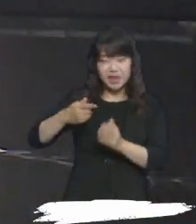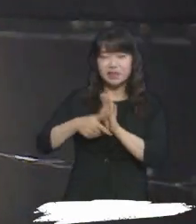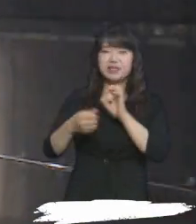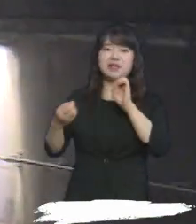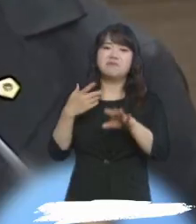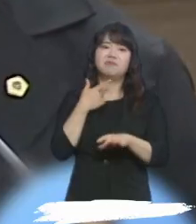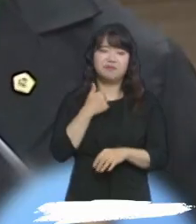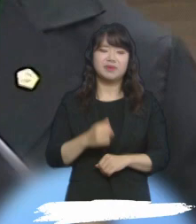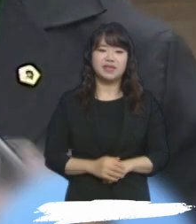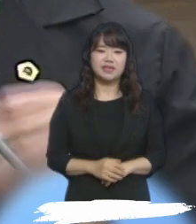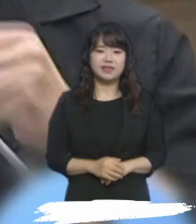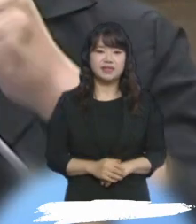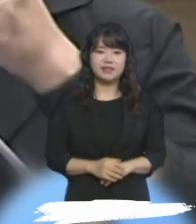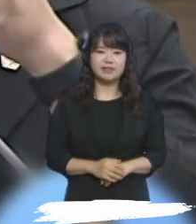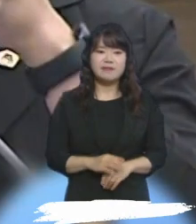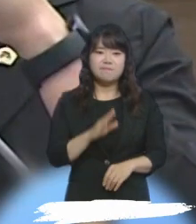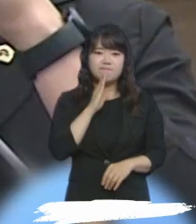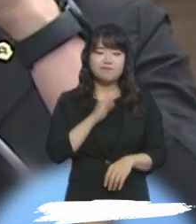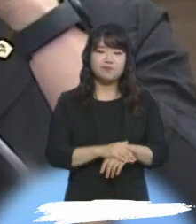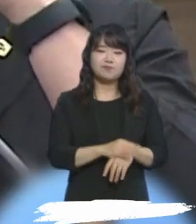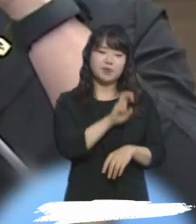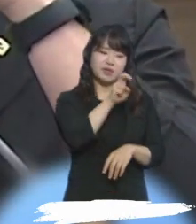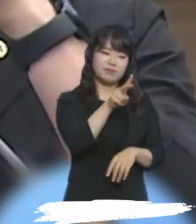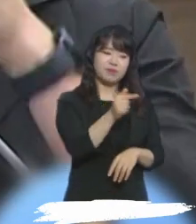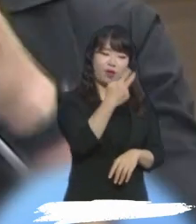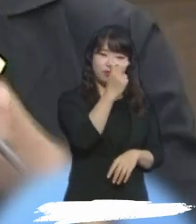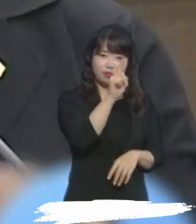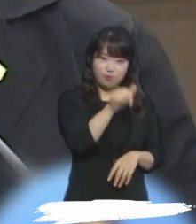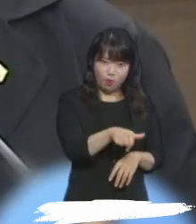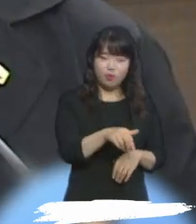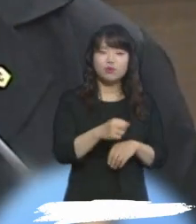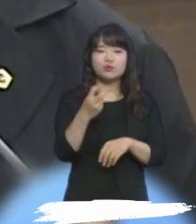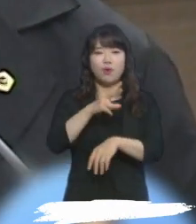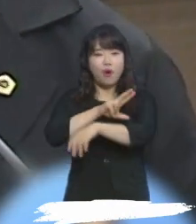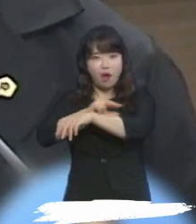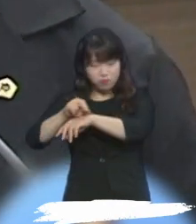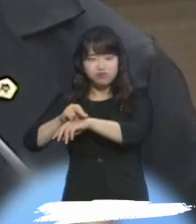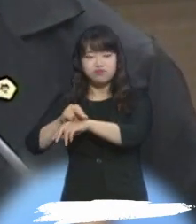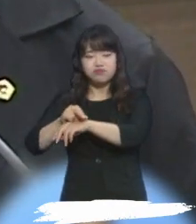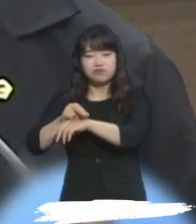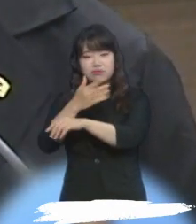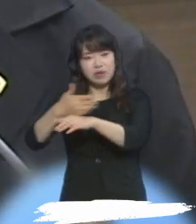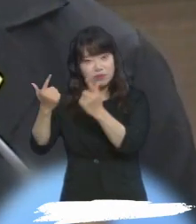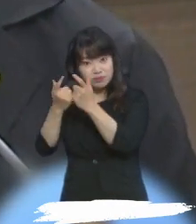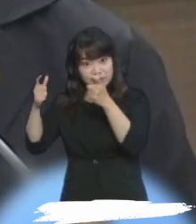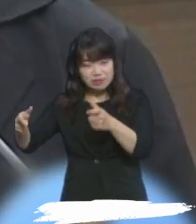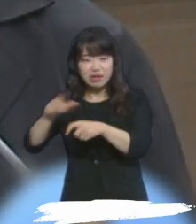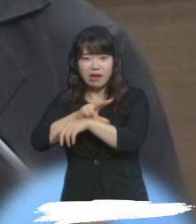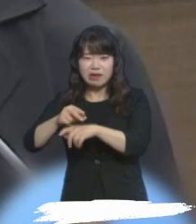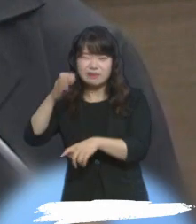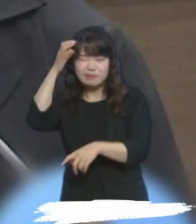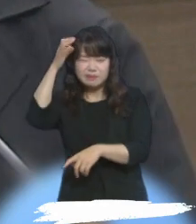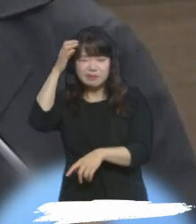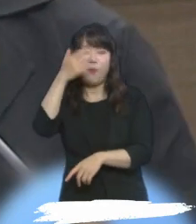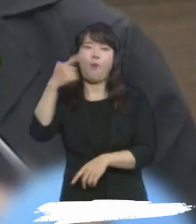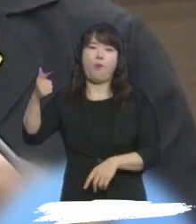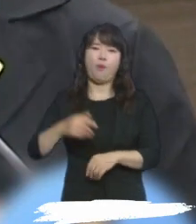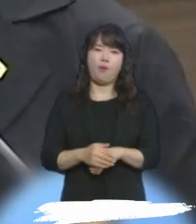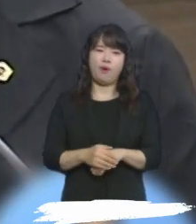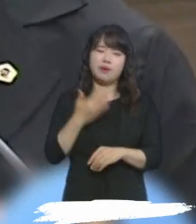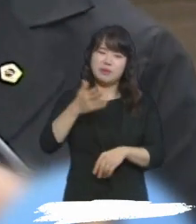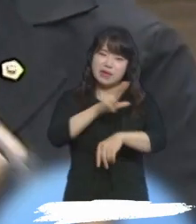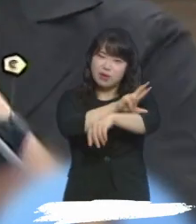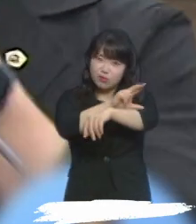밝혔습니다. 명복선거한 게 강북 횡단선도 기대가 좀 컸는데 그